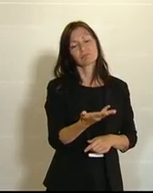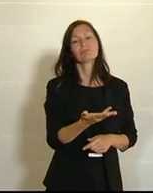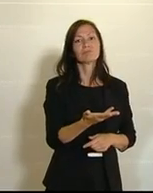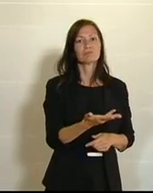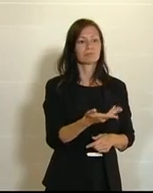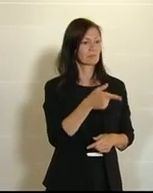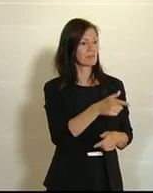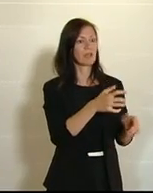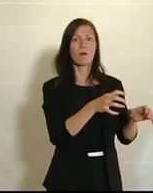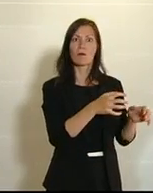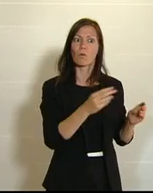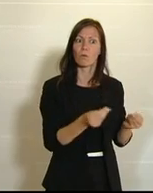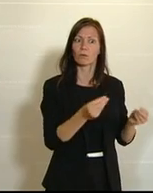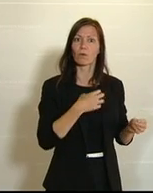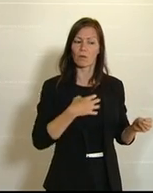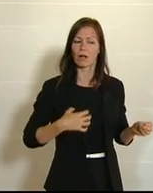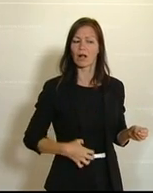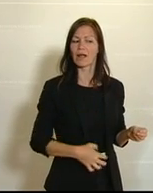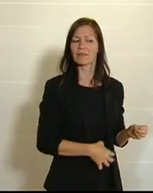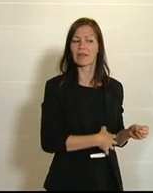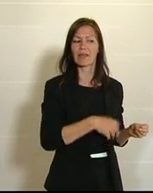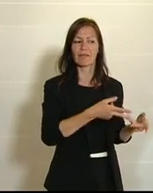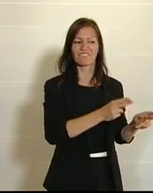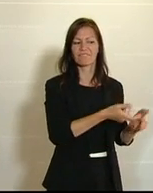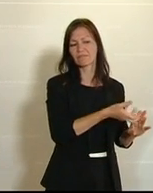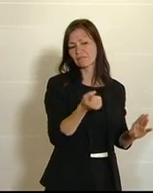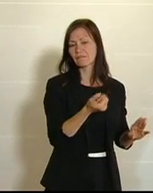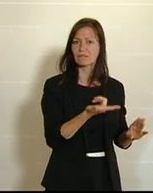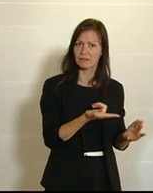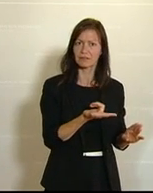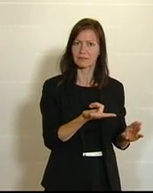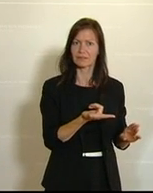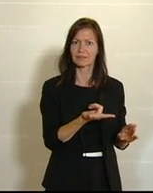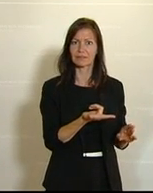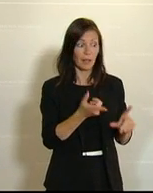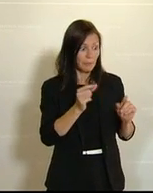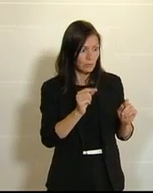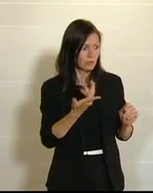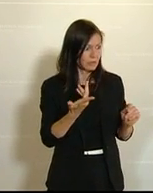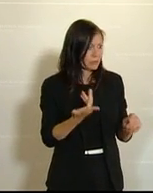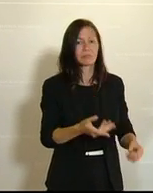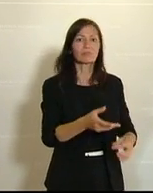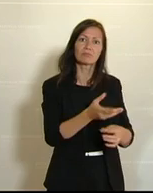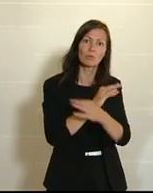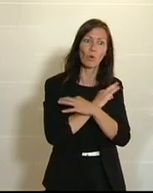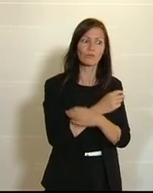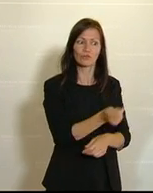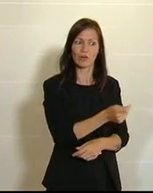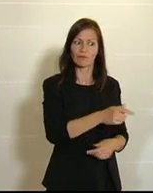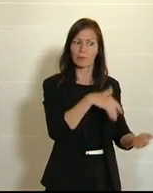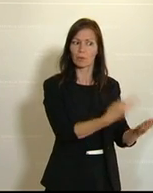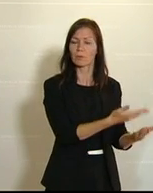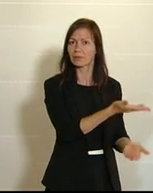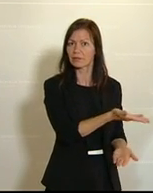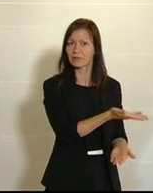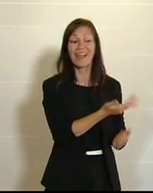um an deren Organe zu kommen. Wir reden hier im selben Atemzug von der Todesstrafe. Wie viele Menschen